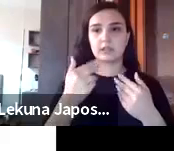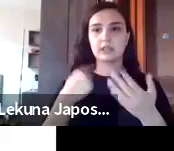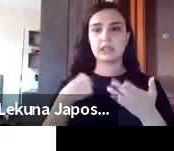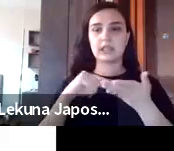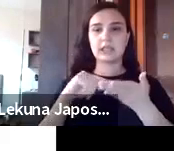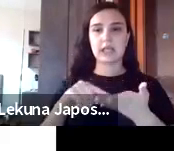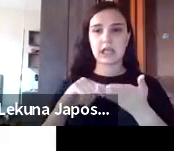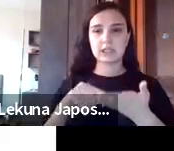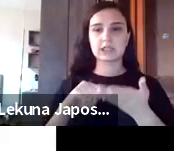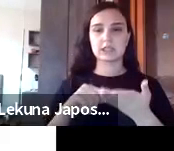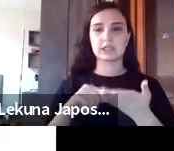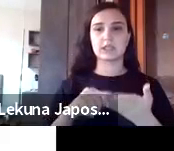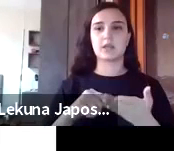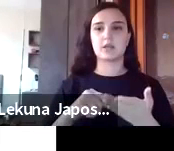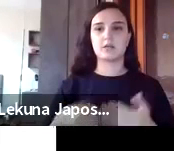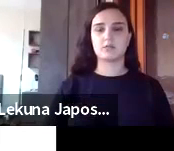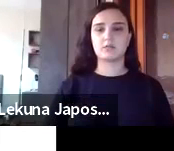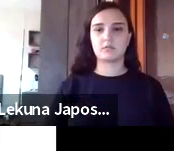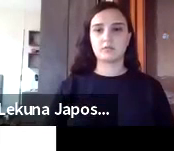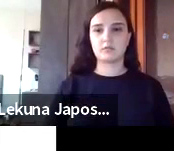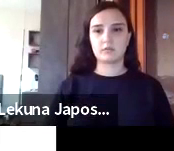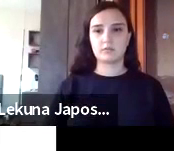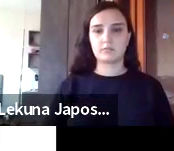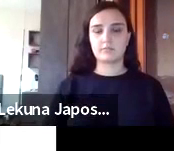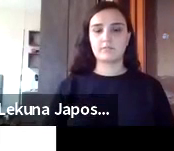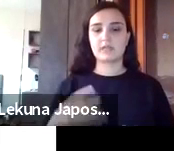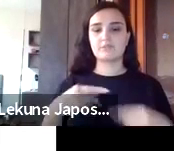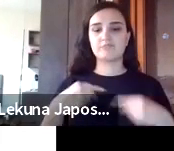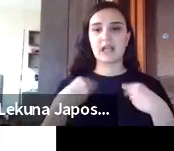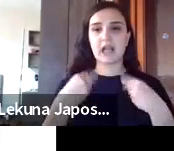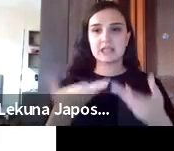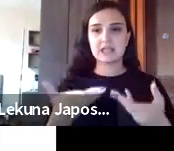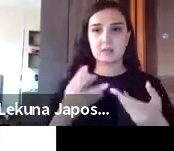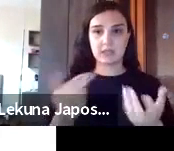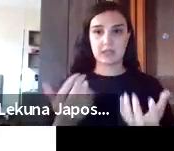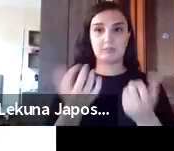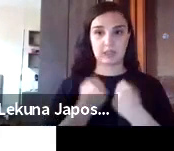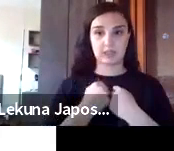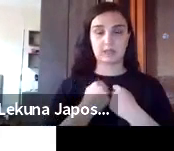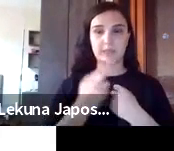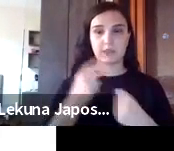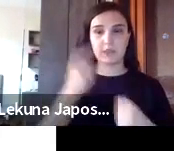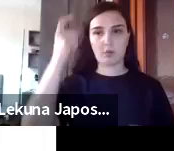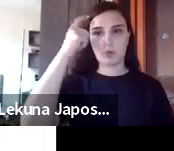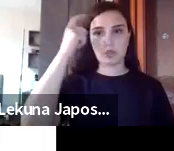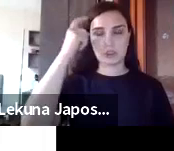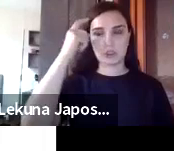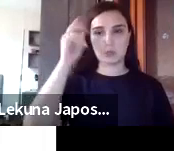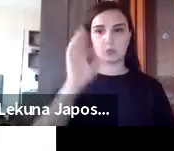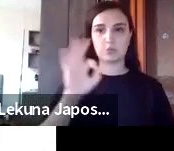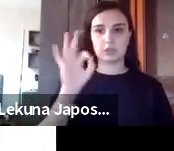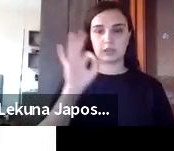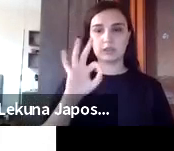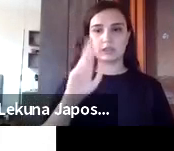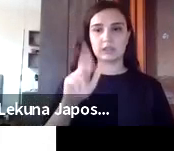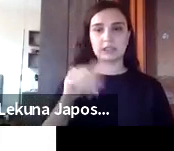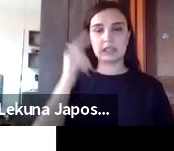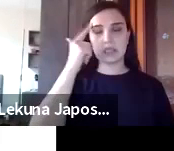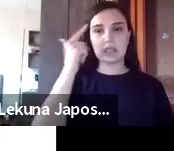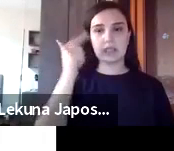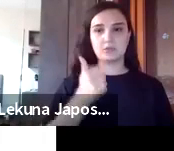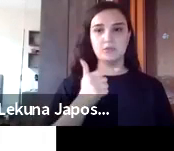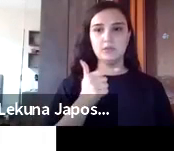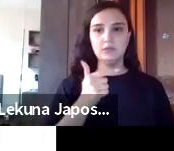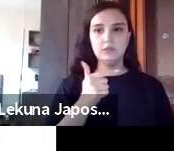სხვებთან, გაზიარება, გაცემა და მიღება და ასე შემდეგ. და რა თქმა უნდა, კოგნიტური და ესე ვთქვათ,